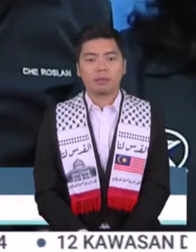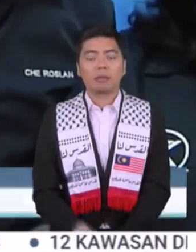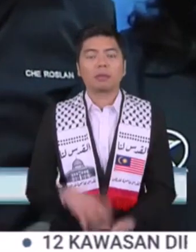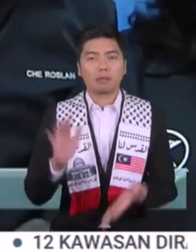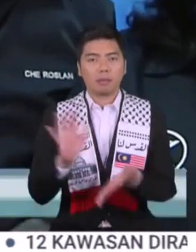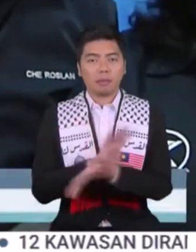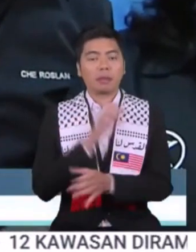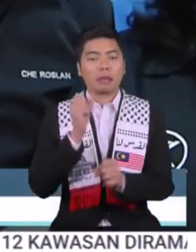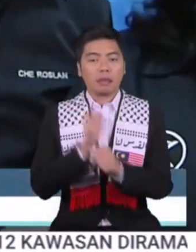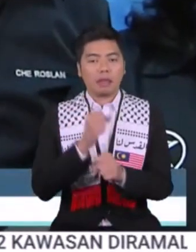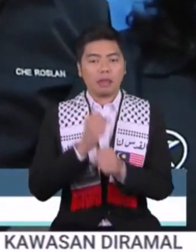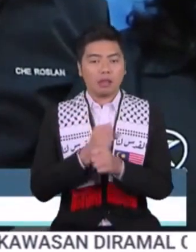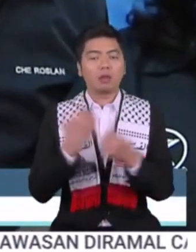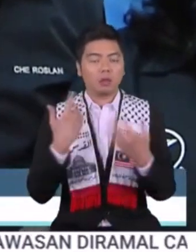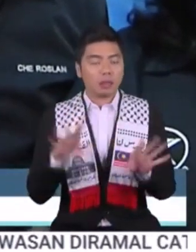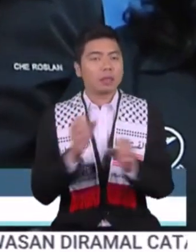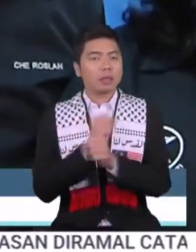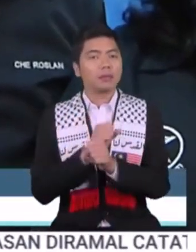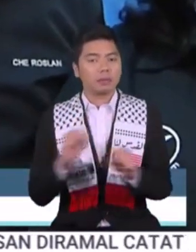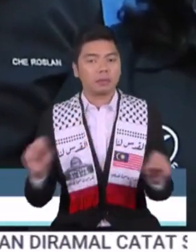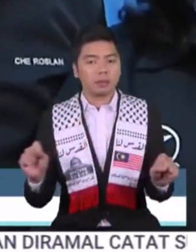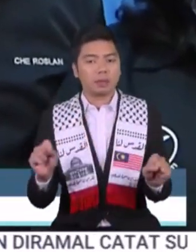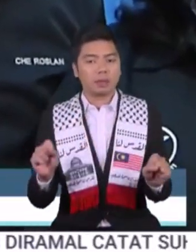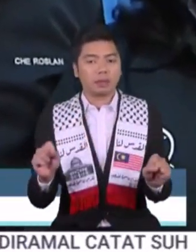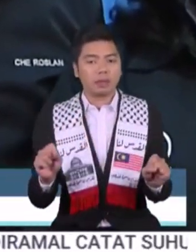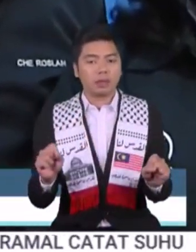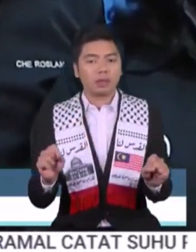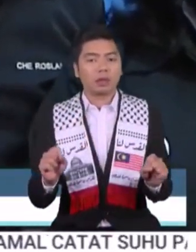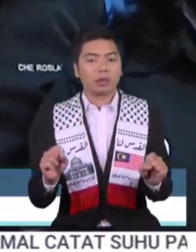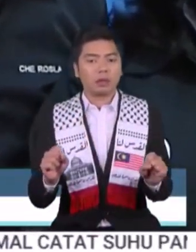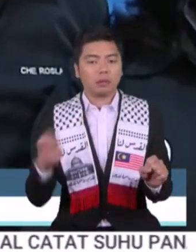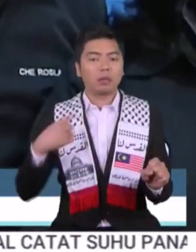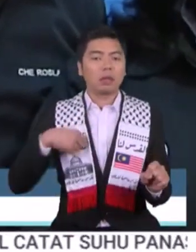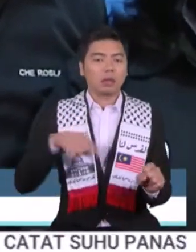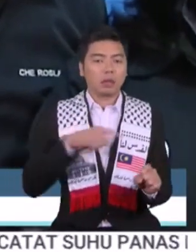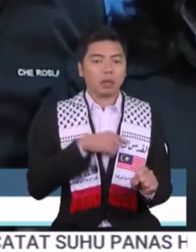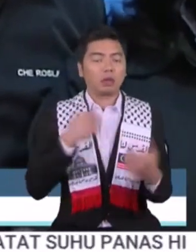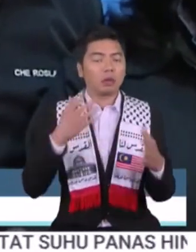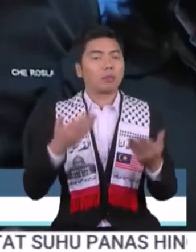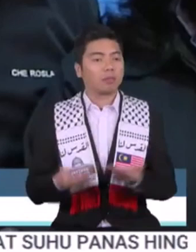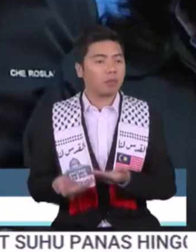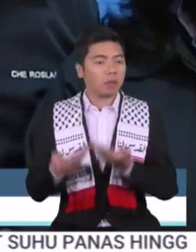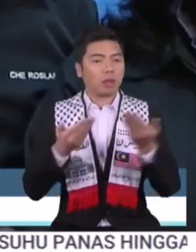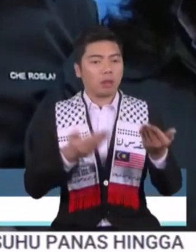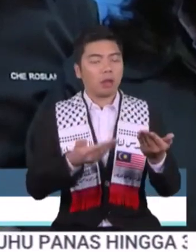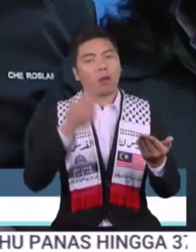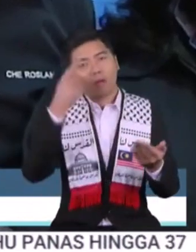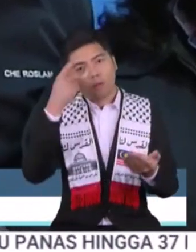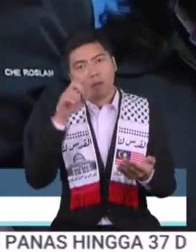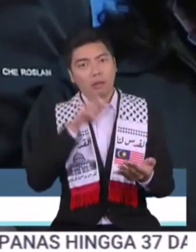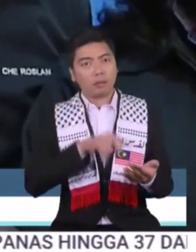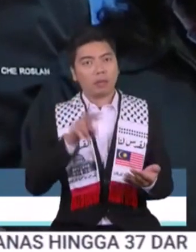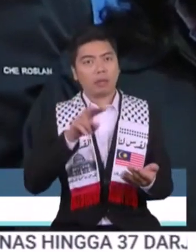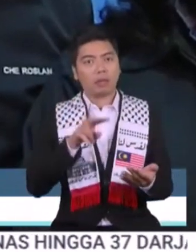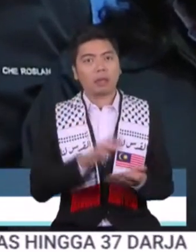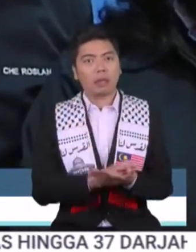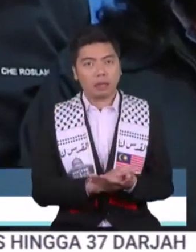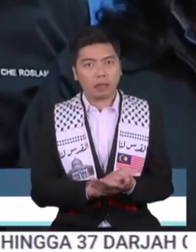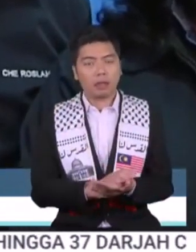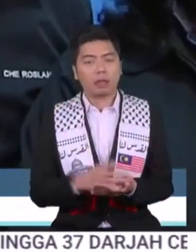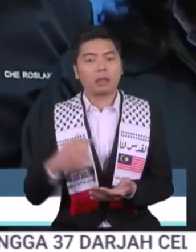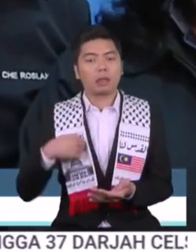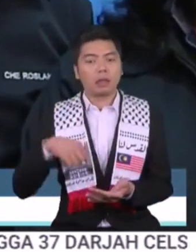Kertas kerja untuk itu sedang disediakan. I have seen it. Kita telah sudah bawa kepada seperti yang kita melihat tadi, kita sudah